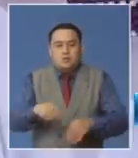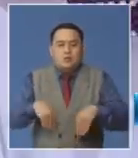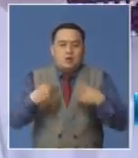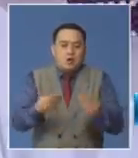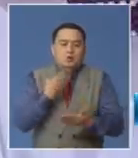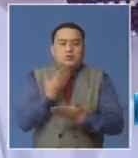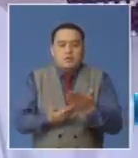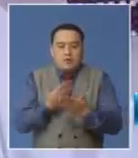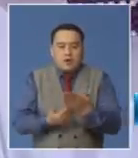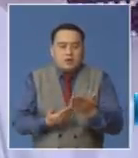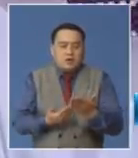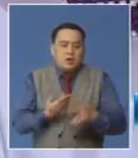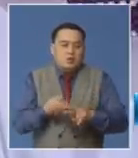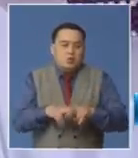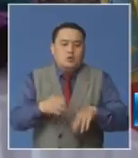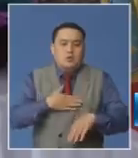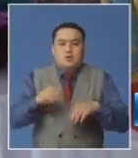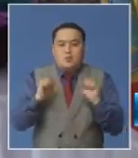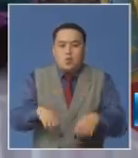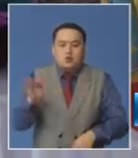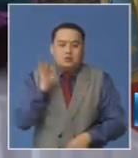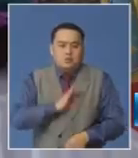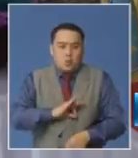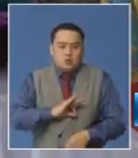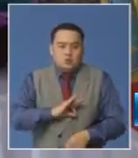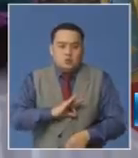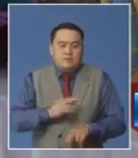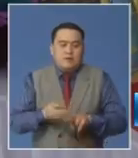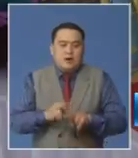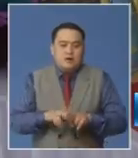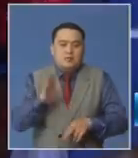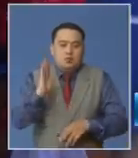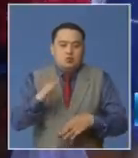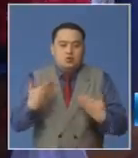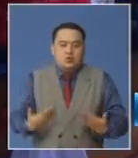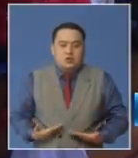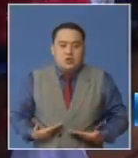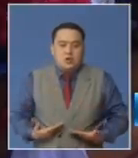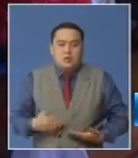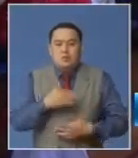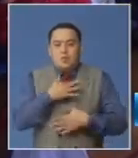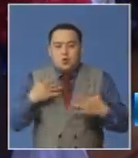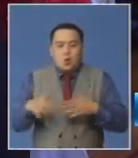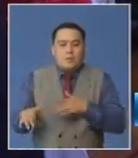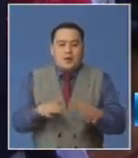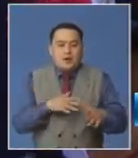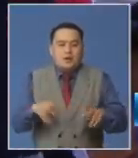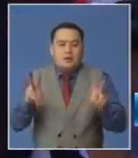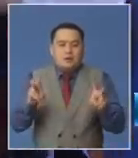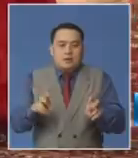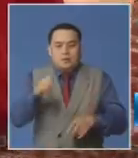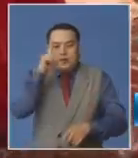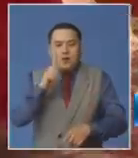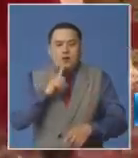нам советы которым можем использовать в дальнейшей жизни очень много мероприятий в рамках декады